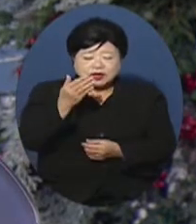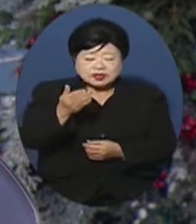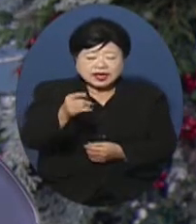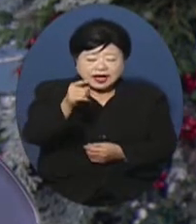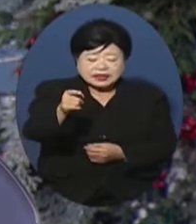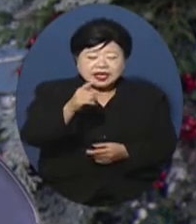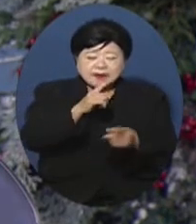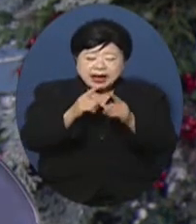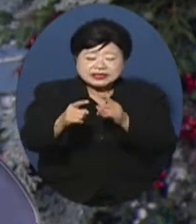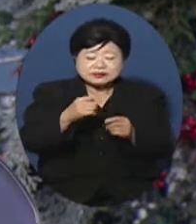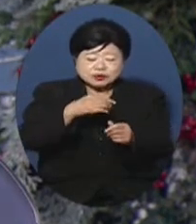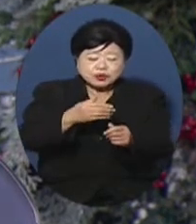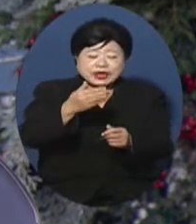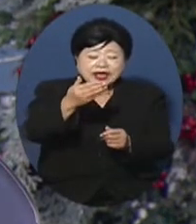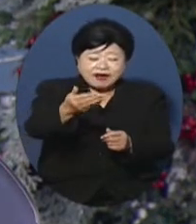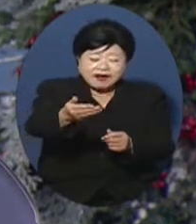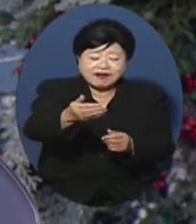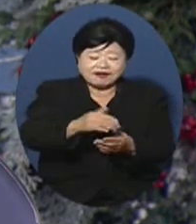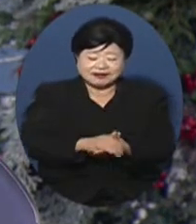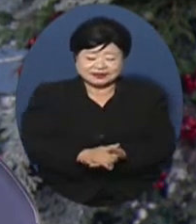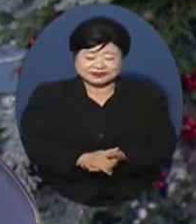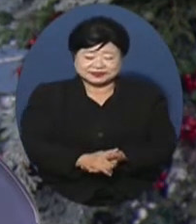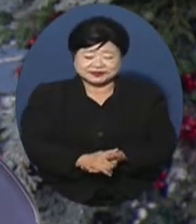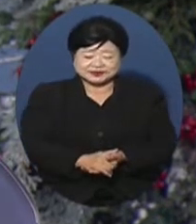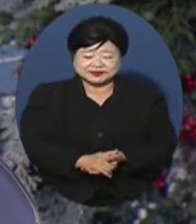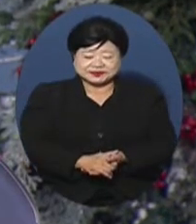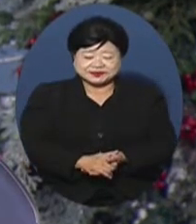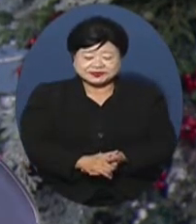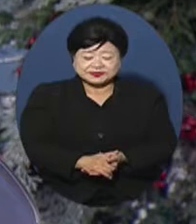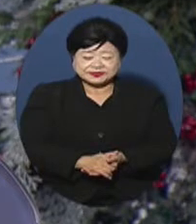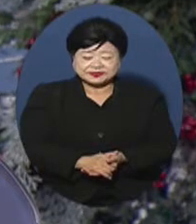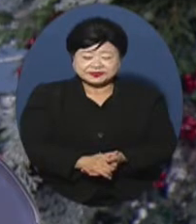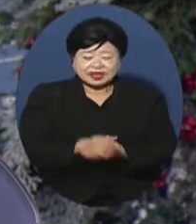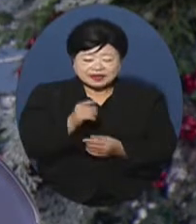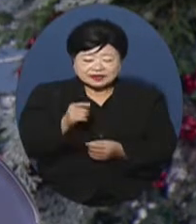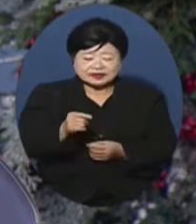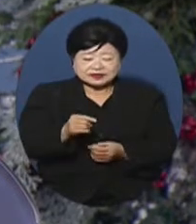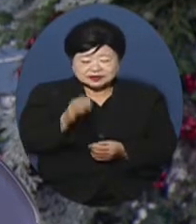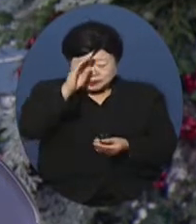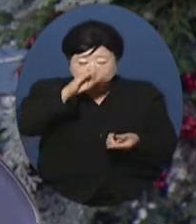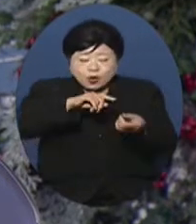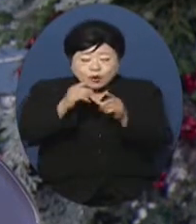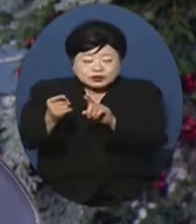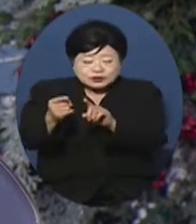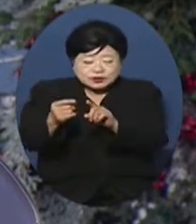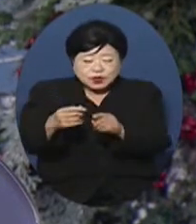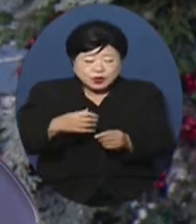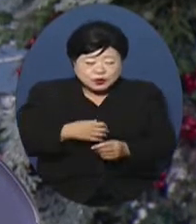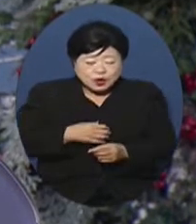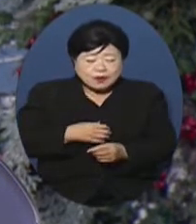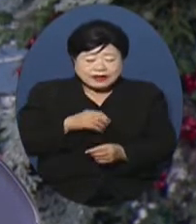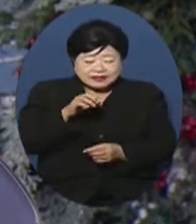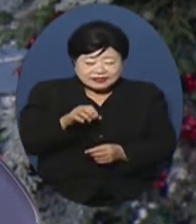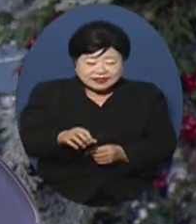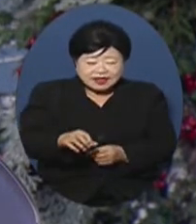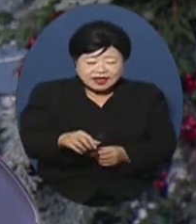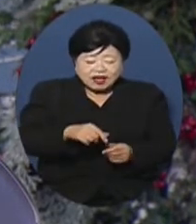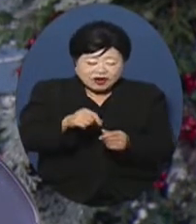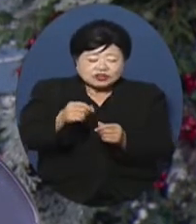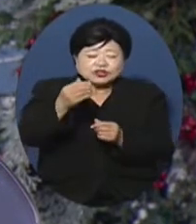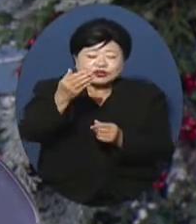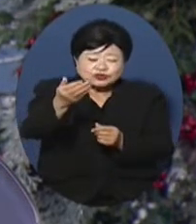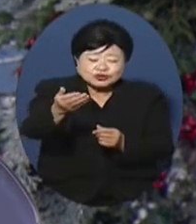그가 그 말씀을 보내 그들을 호 치시고 위험한 시경